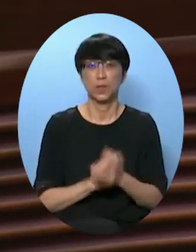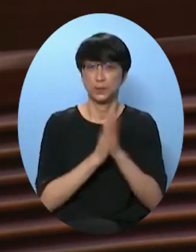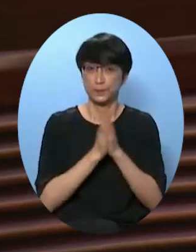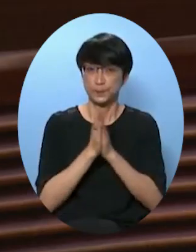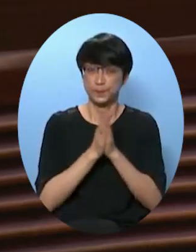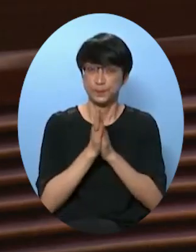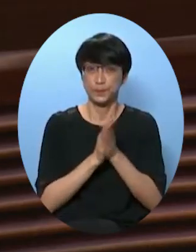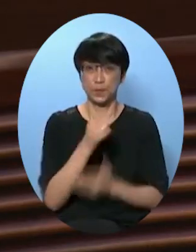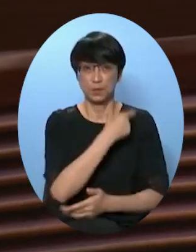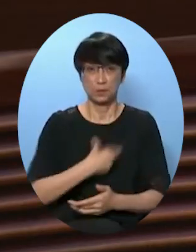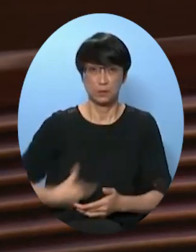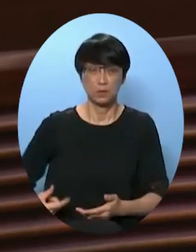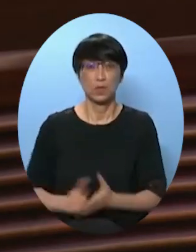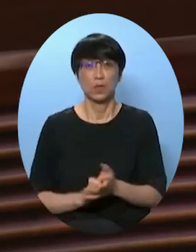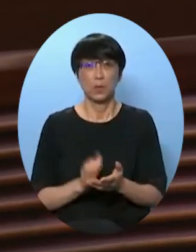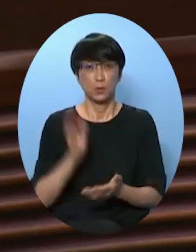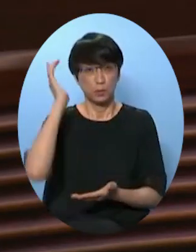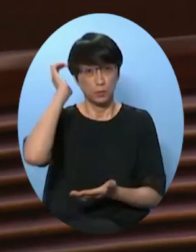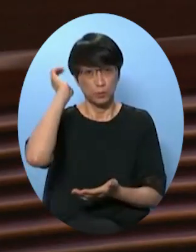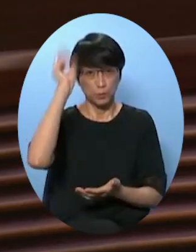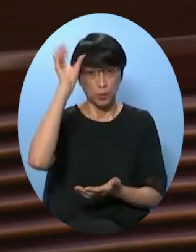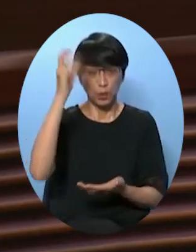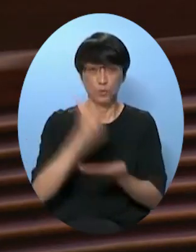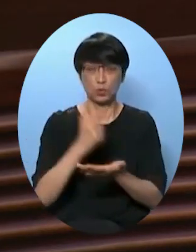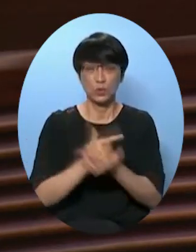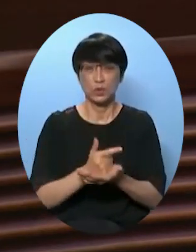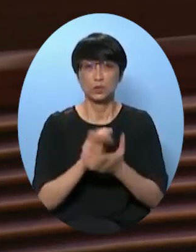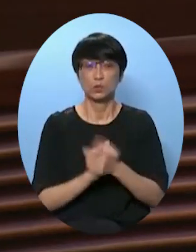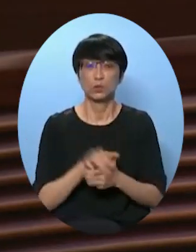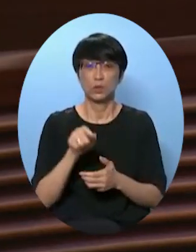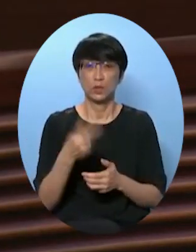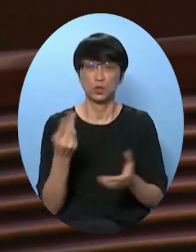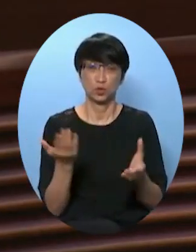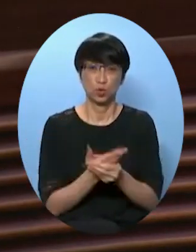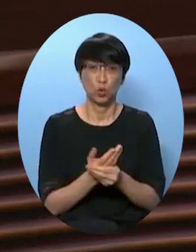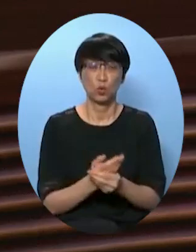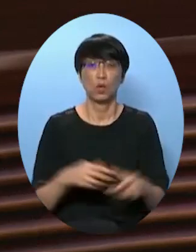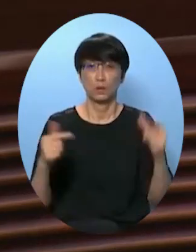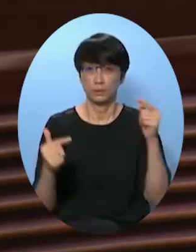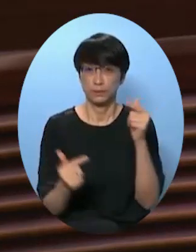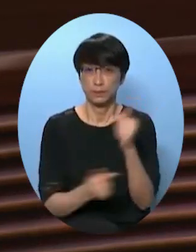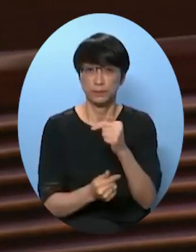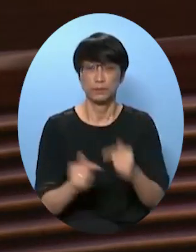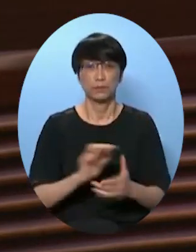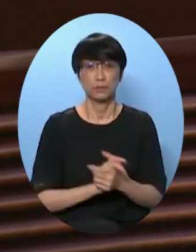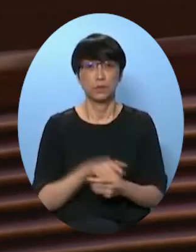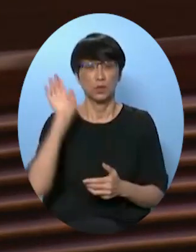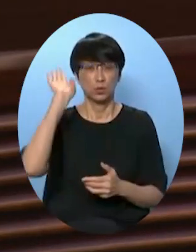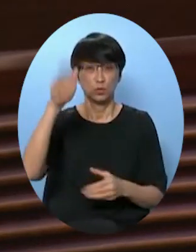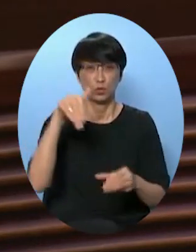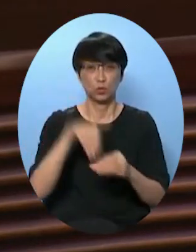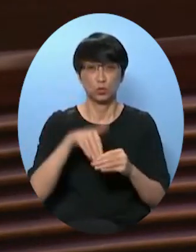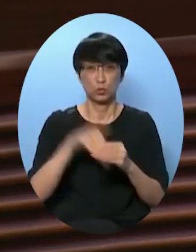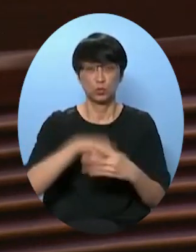待議員能夠多提供寶貴意見，使條例草案更臻完善，往後的選舉能夠更